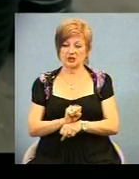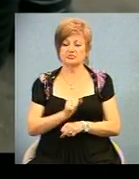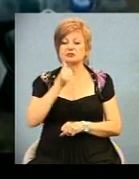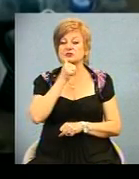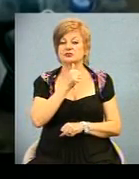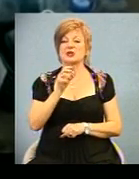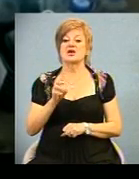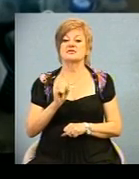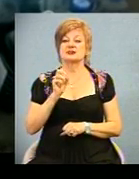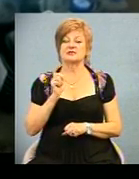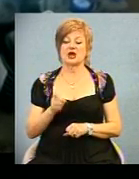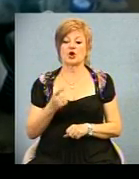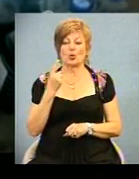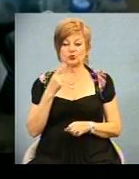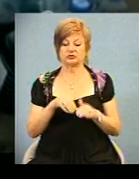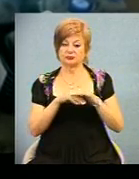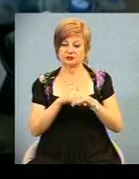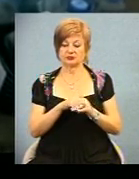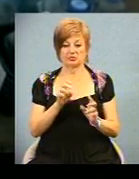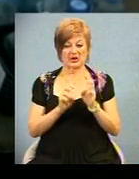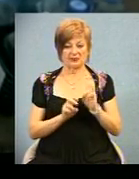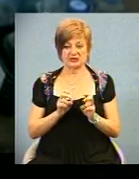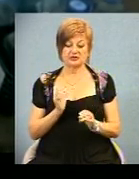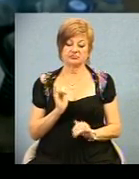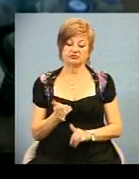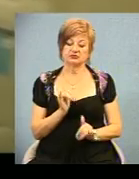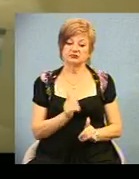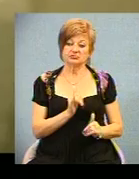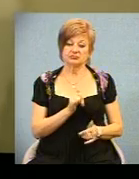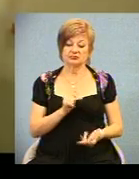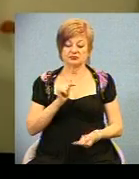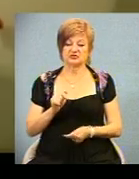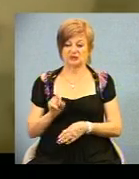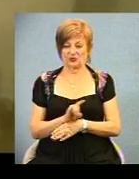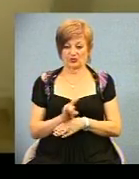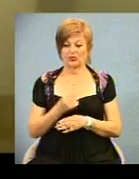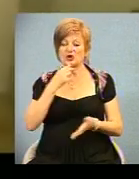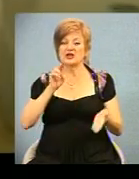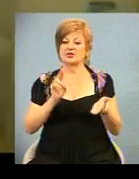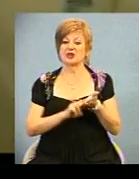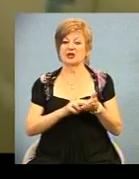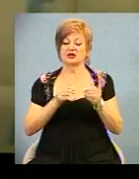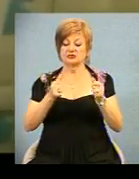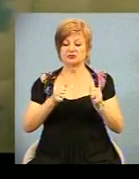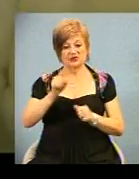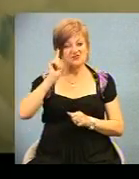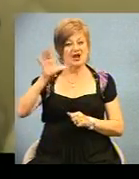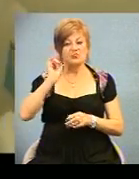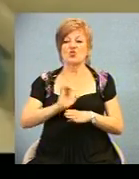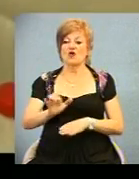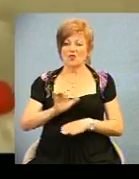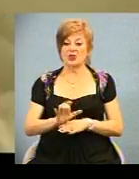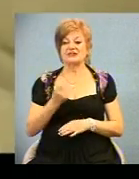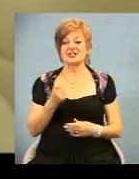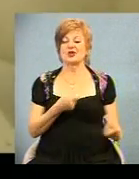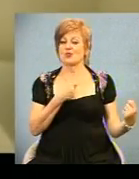на базі одного з фармакологічних підприємств. Ділки розливали у пляшки фальсифікат, наклеювали етикетки відомого виробника та